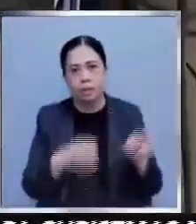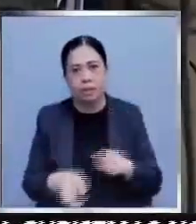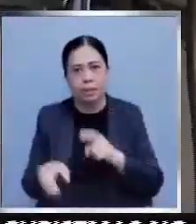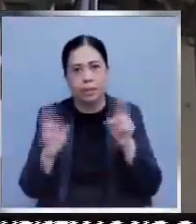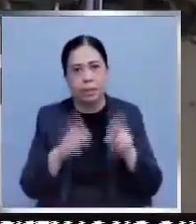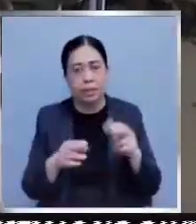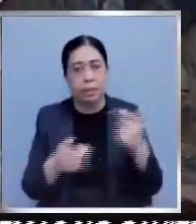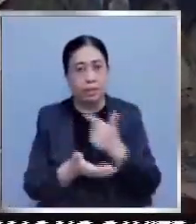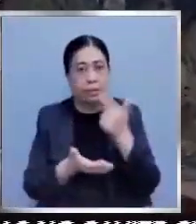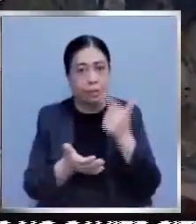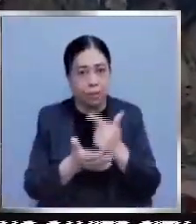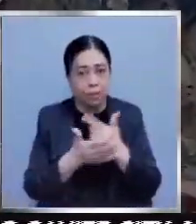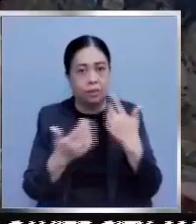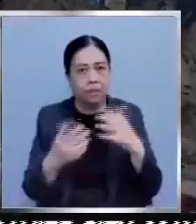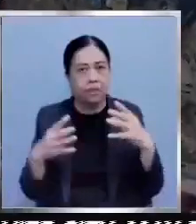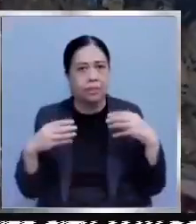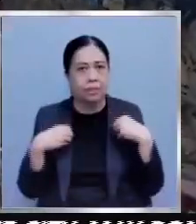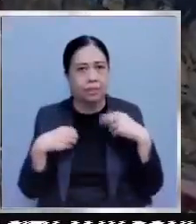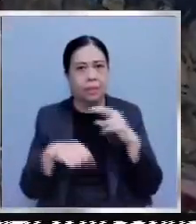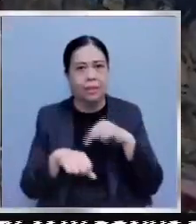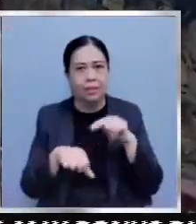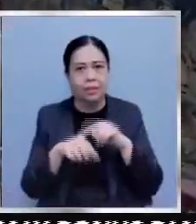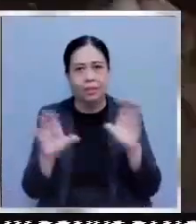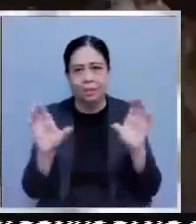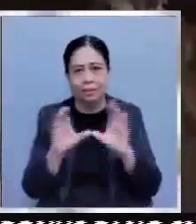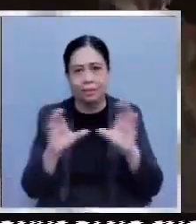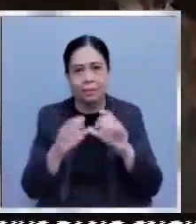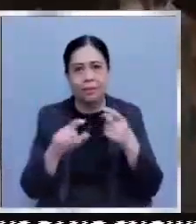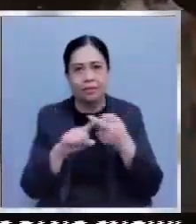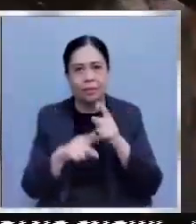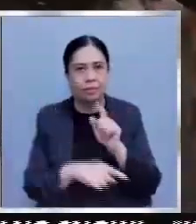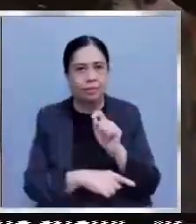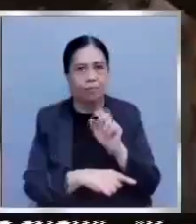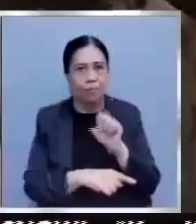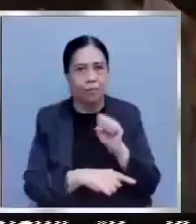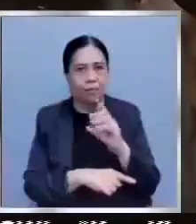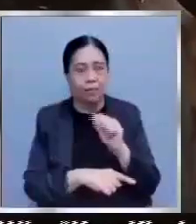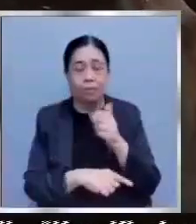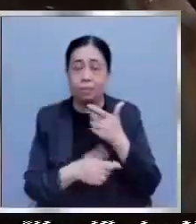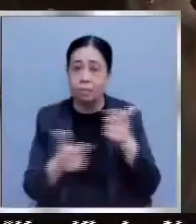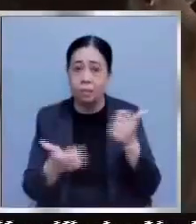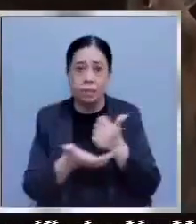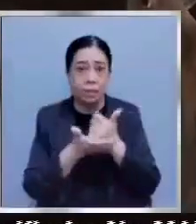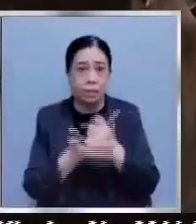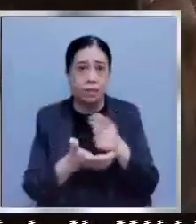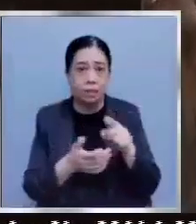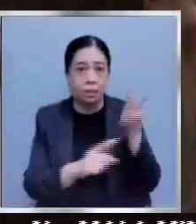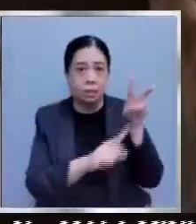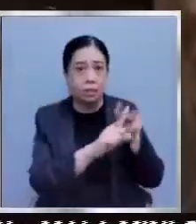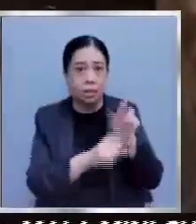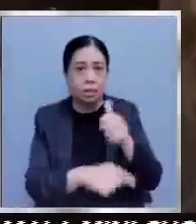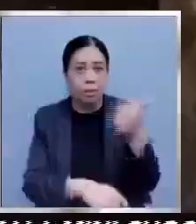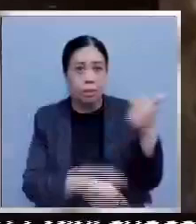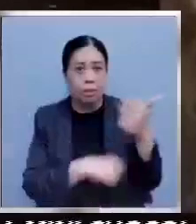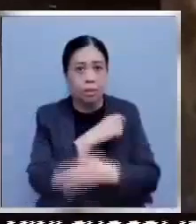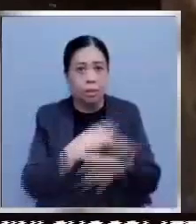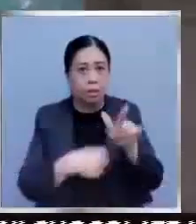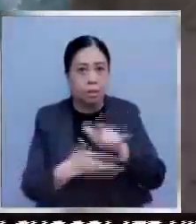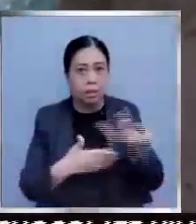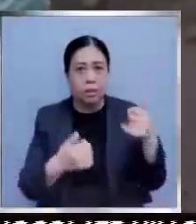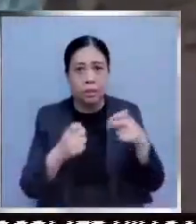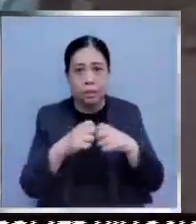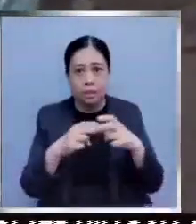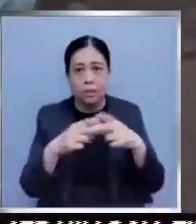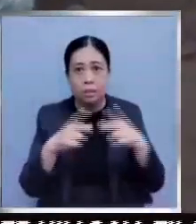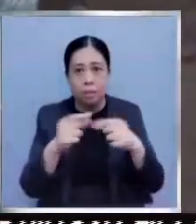makakatanggap ng National certificate mula sa TESDA malaking tulong daw ito sa pag-apply abroad kasi kahit daw Japan at Korea